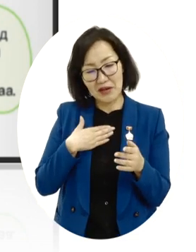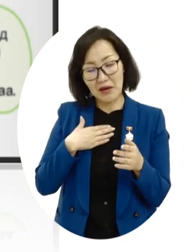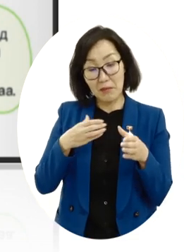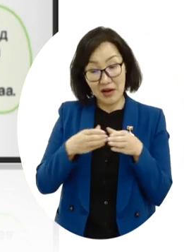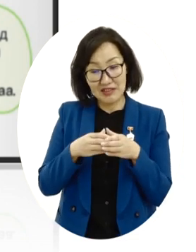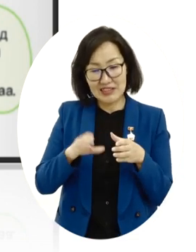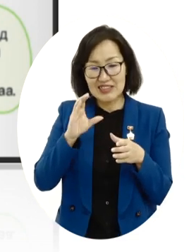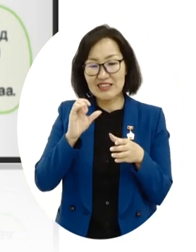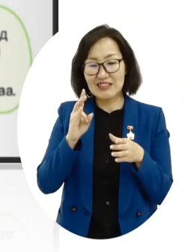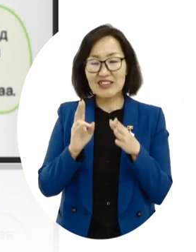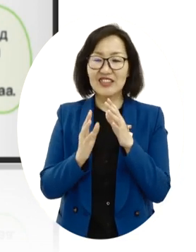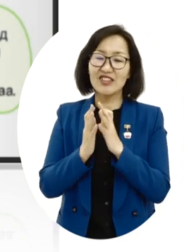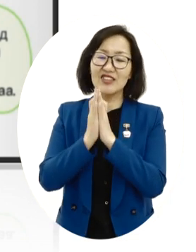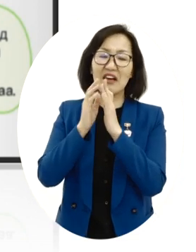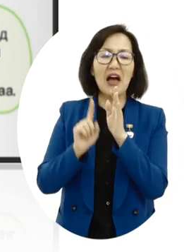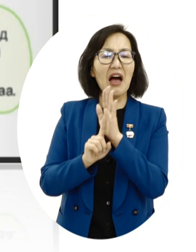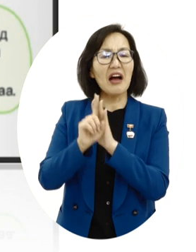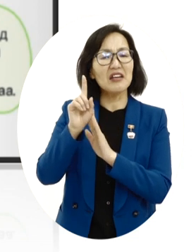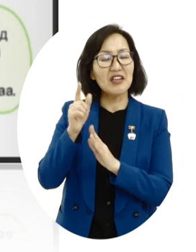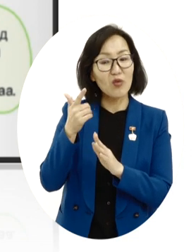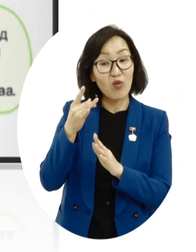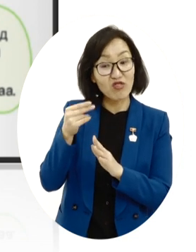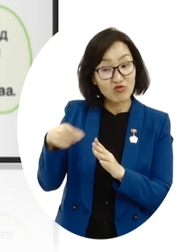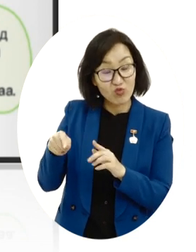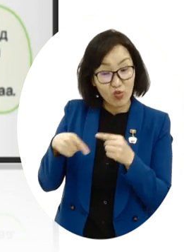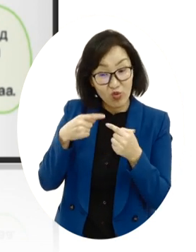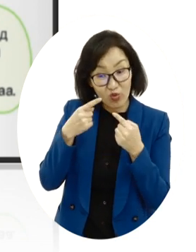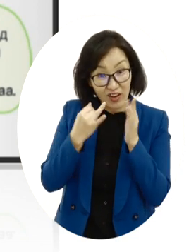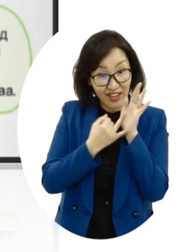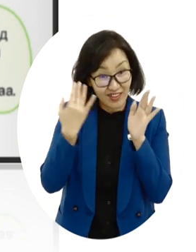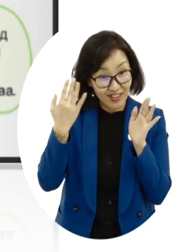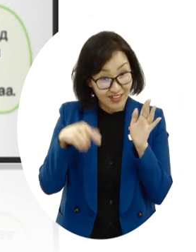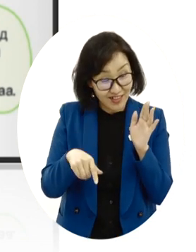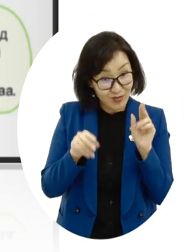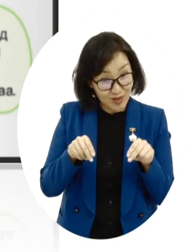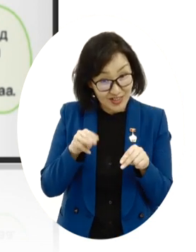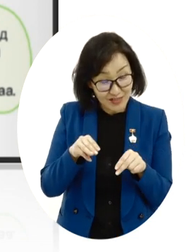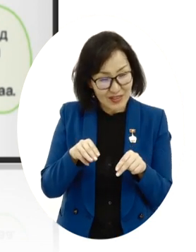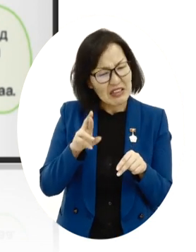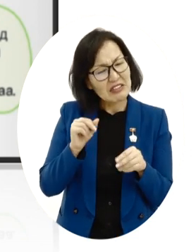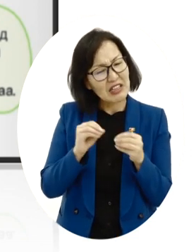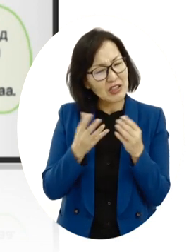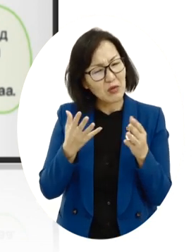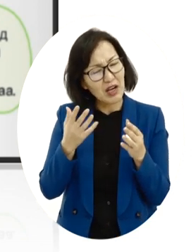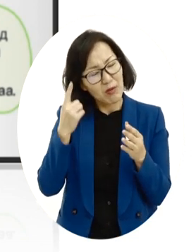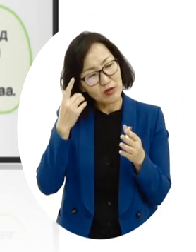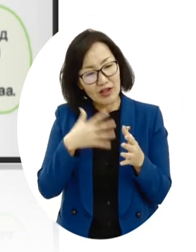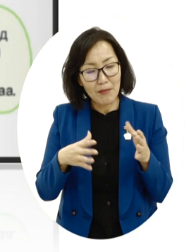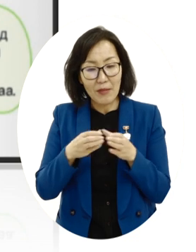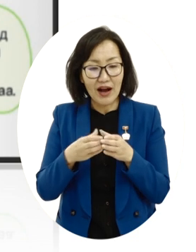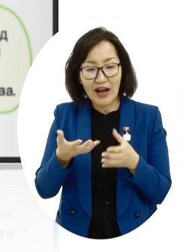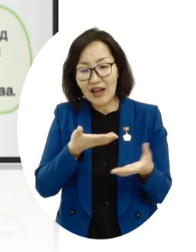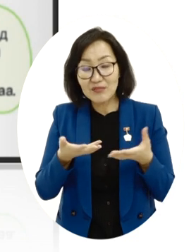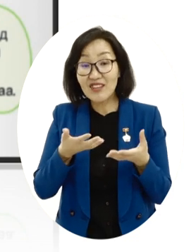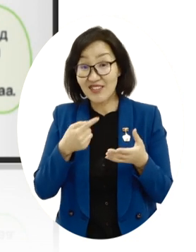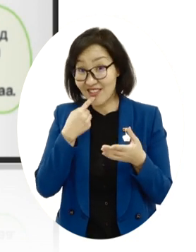баг сансрын нисэгч, анхны сансрын нисэгч Жэгур аргачаагийн талаар илтгэл тавихаар болсон. Яаж хийх вэ гэд багаараа